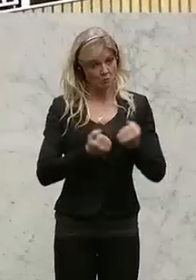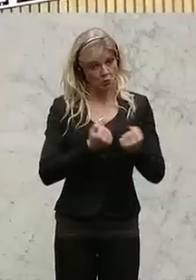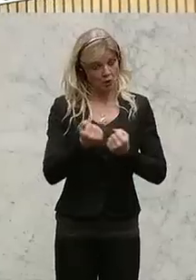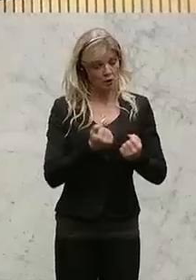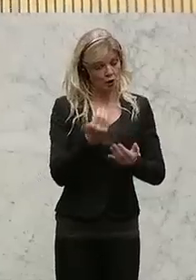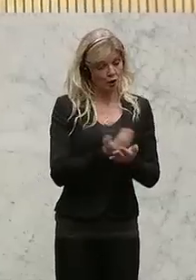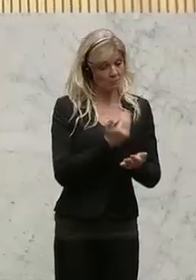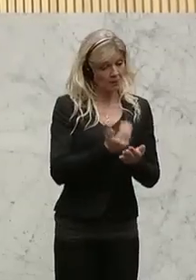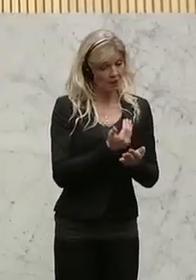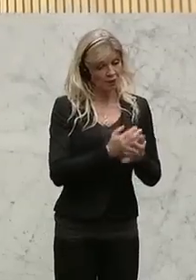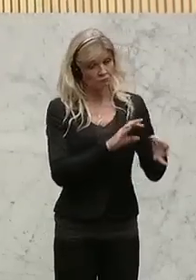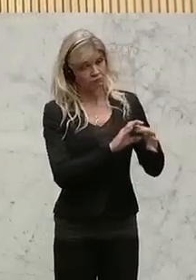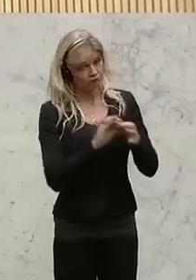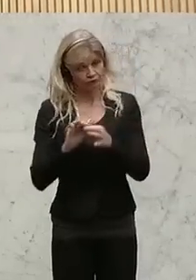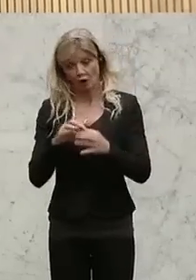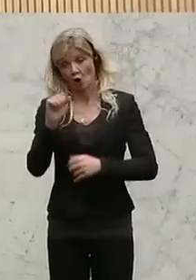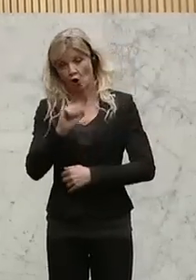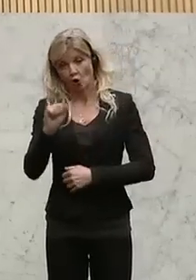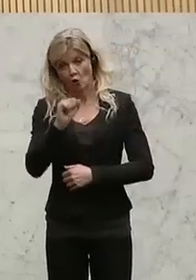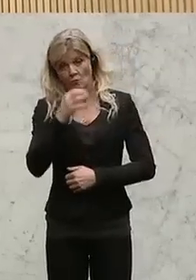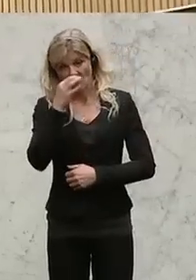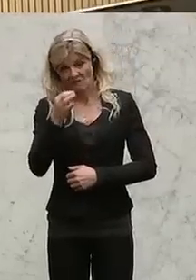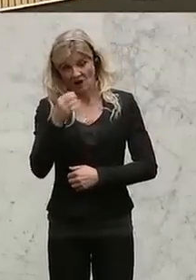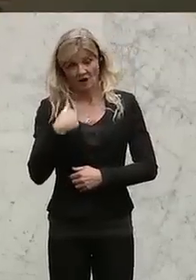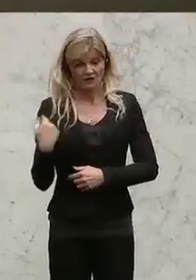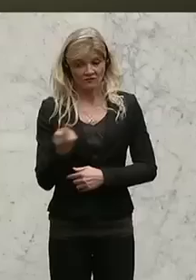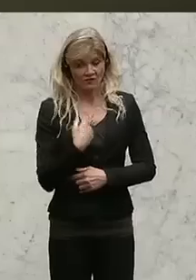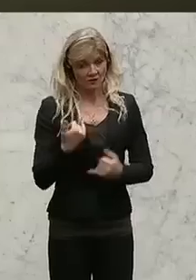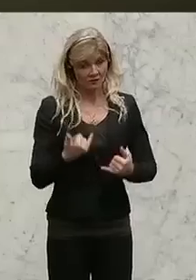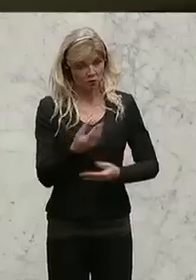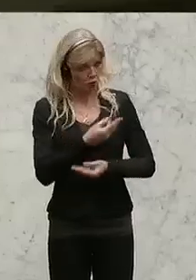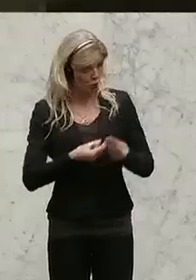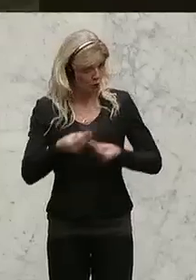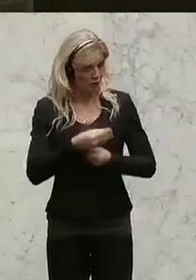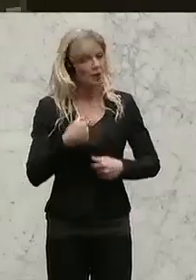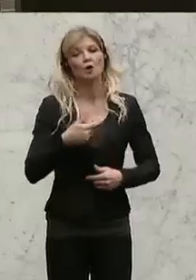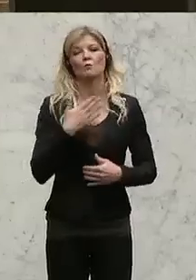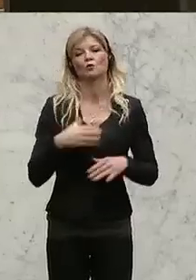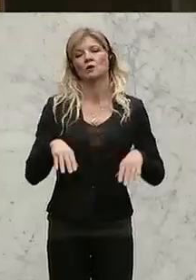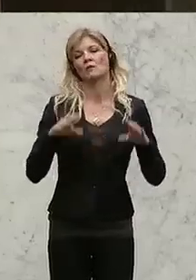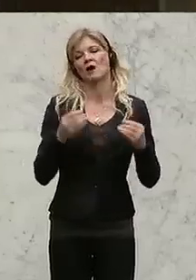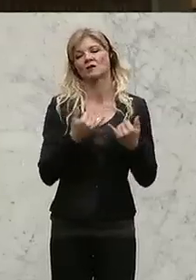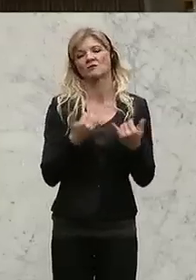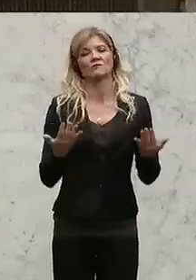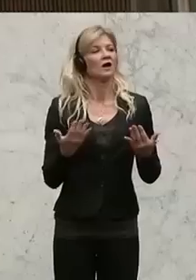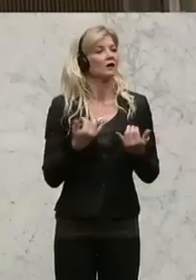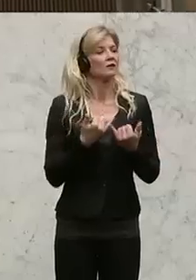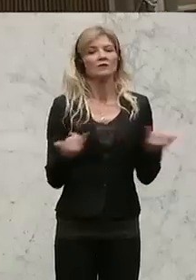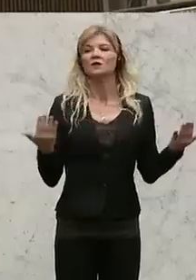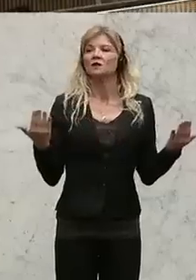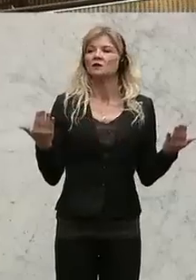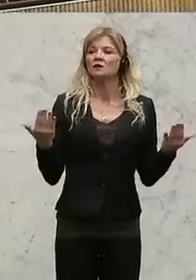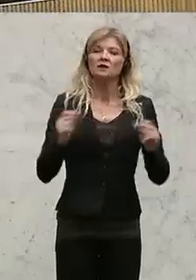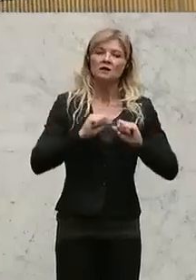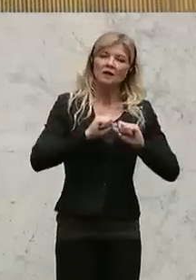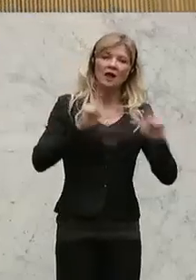Europafragen behandeln, dann möchte ich eingangs die Gelegenheit nutzen, eine Klarstellung anzubringen,